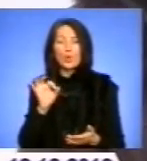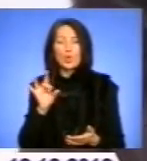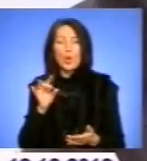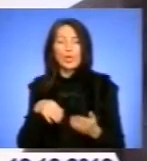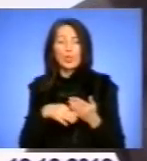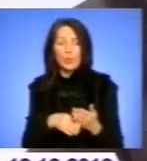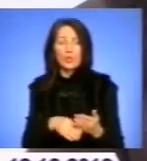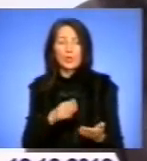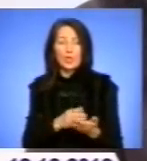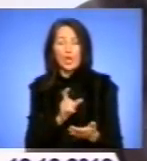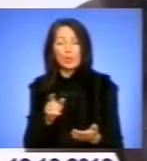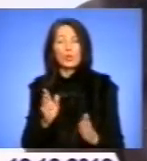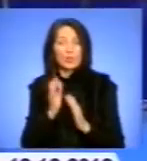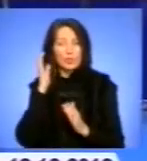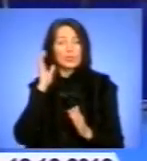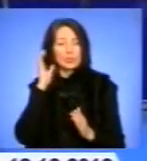ще люди, які відкликаються.